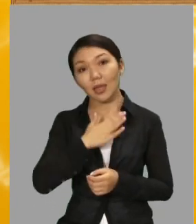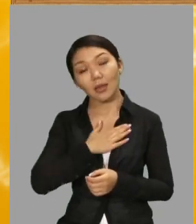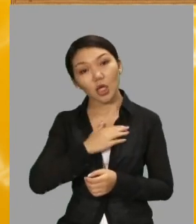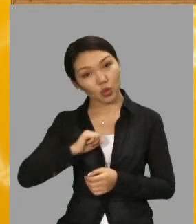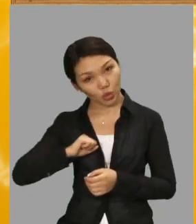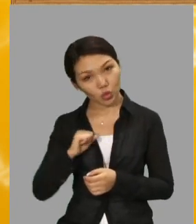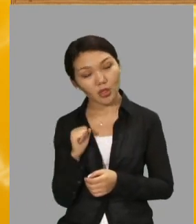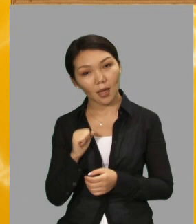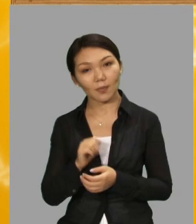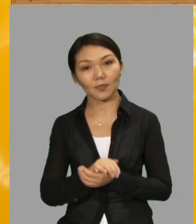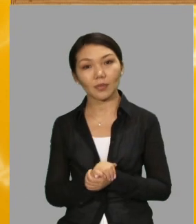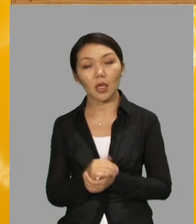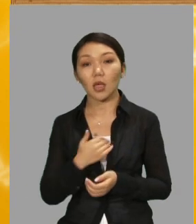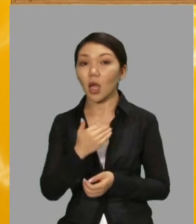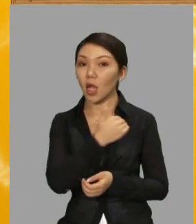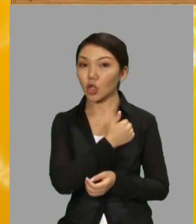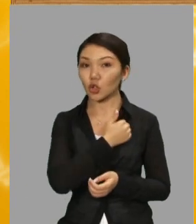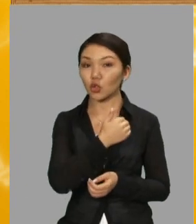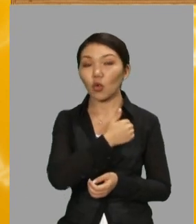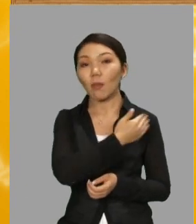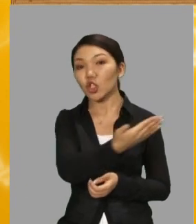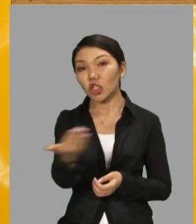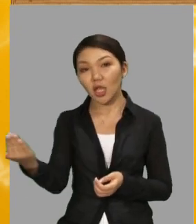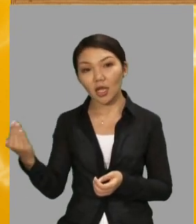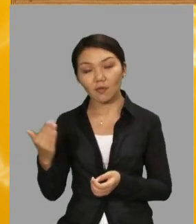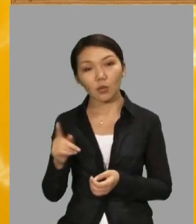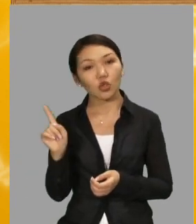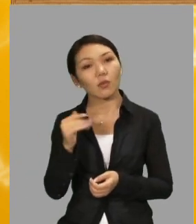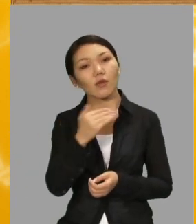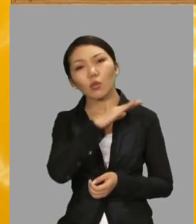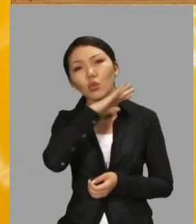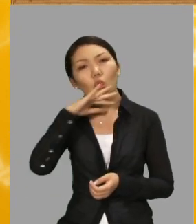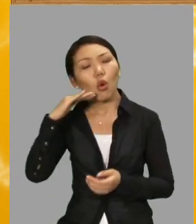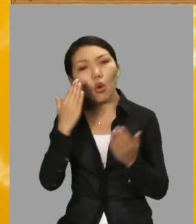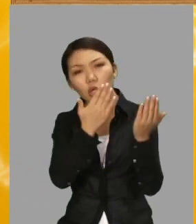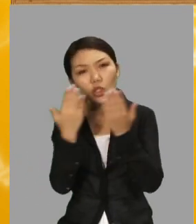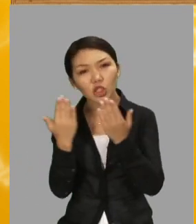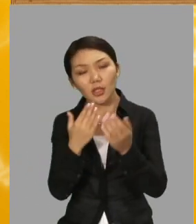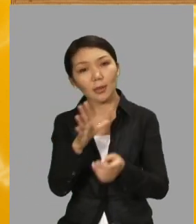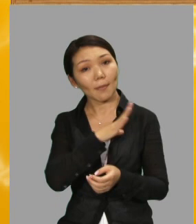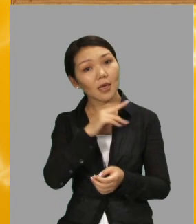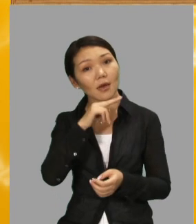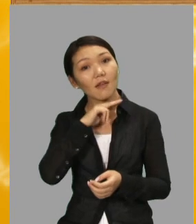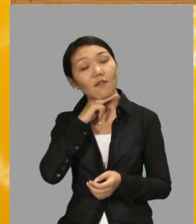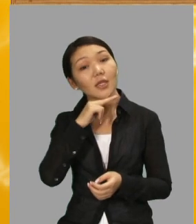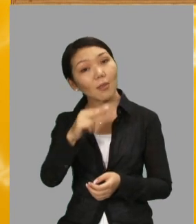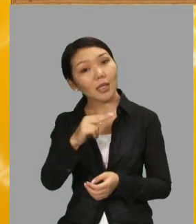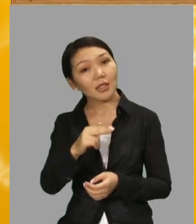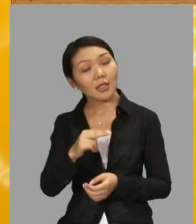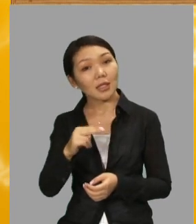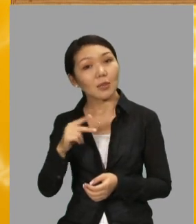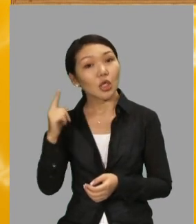друзьям. А я хочу пожелать вам, чтобы вы много читали, были внимательными и